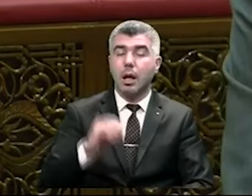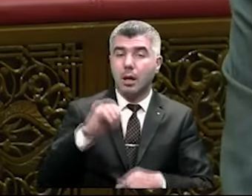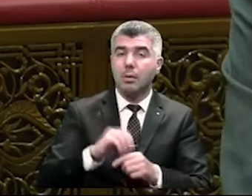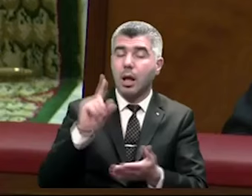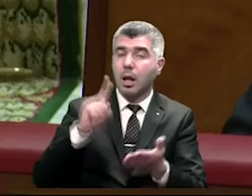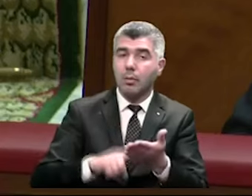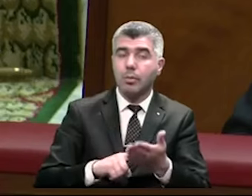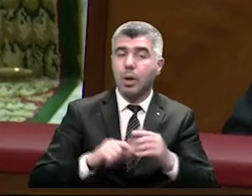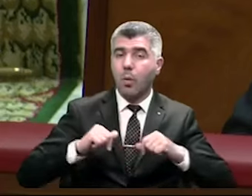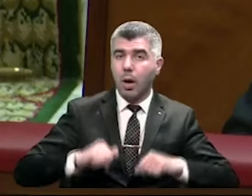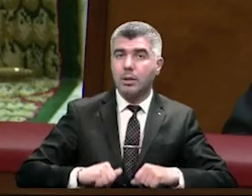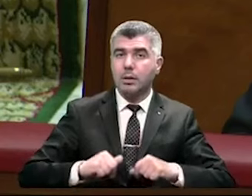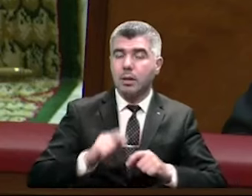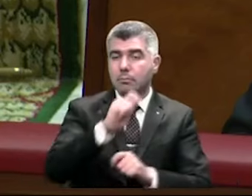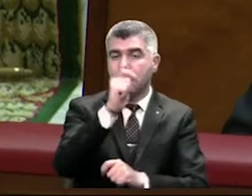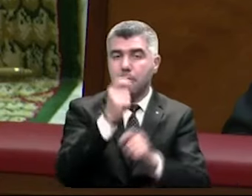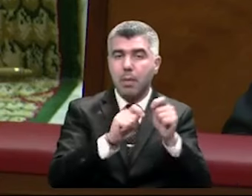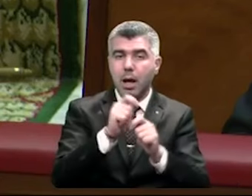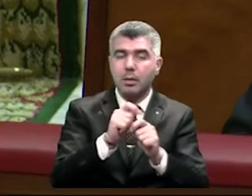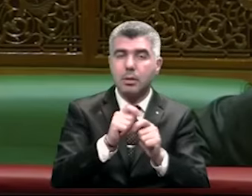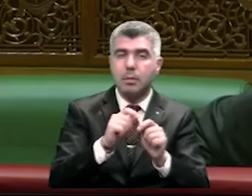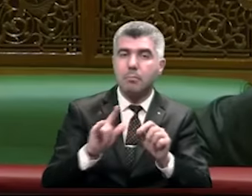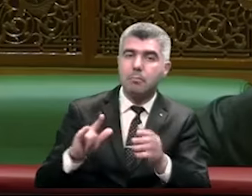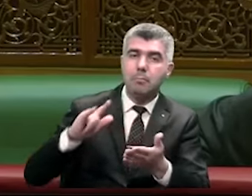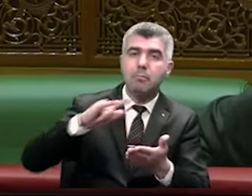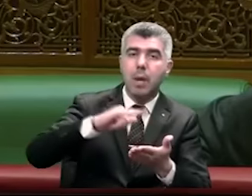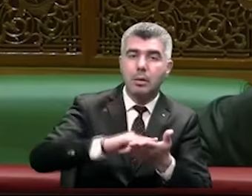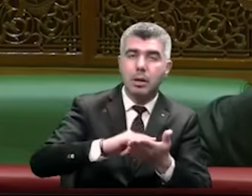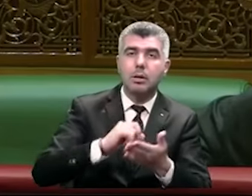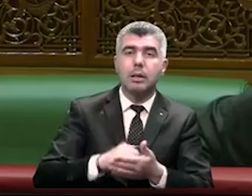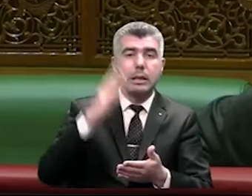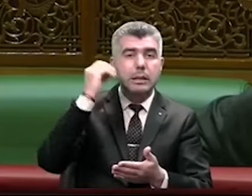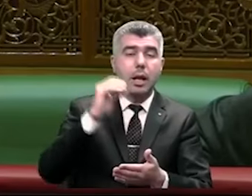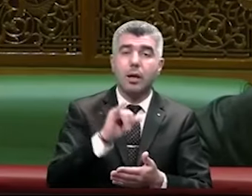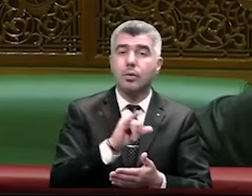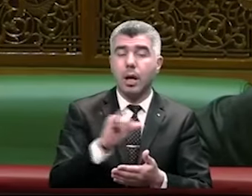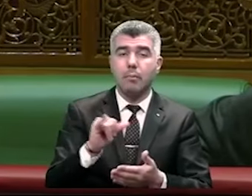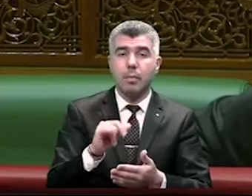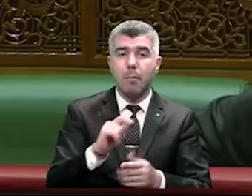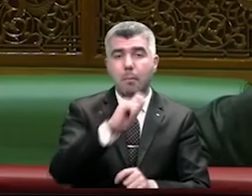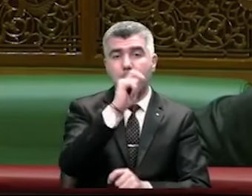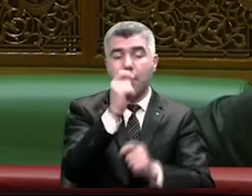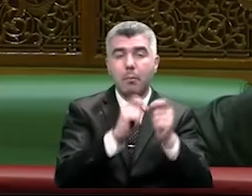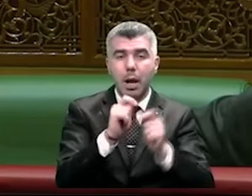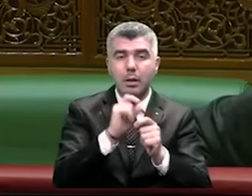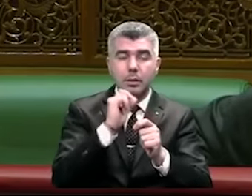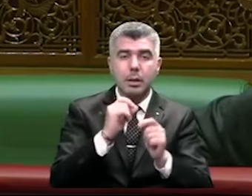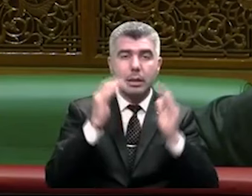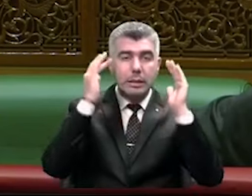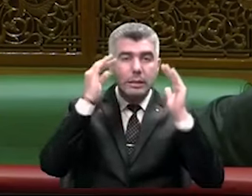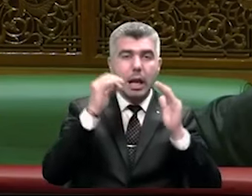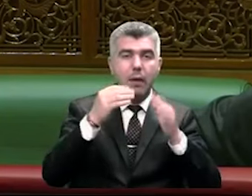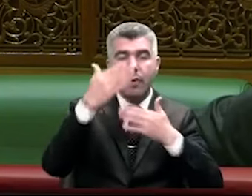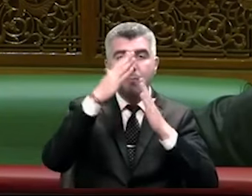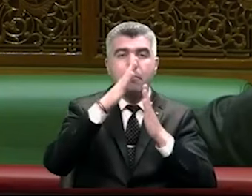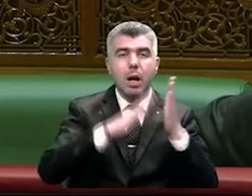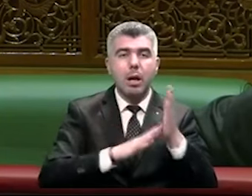الاعتبار التصاميم والتهيئه ديال هذ المطارات منساوش التصاميم را الثقافي المغربي في هذ